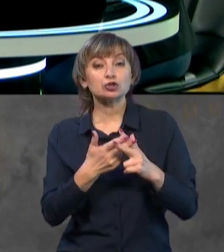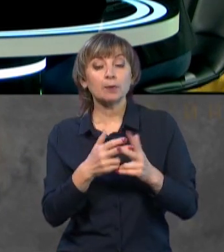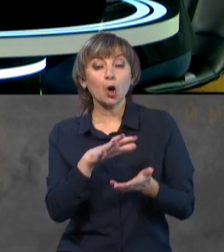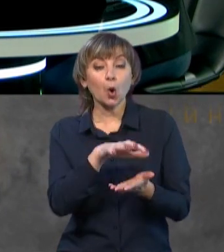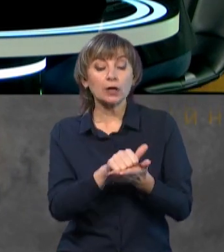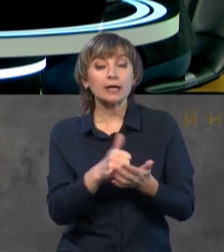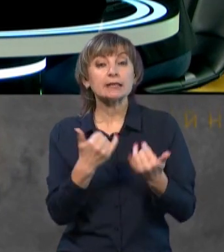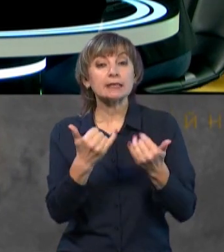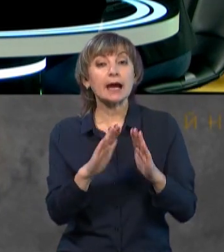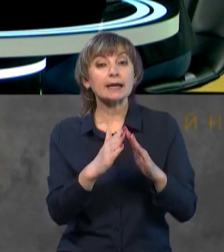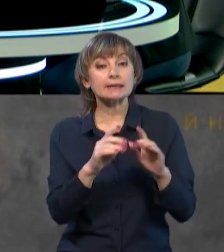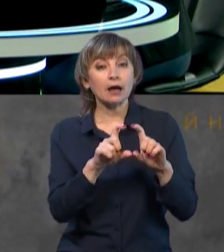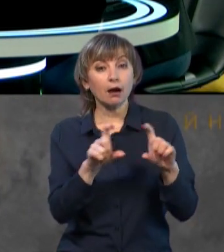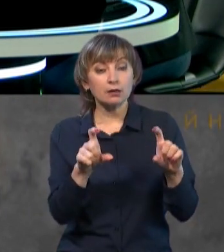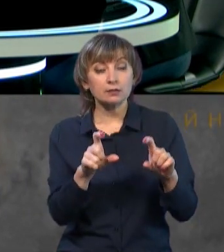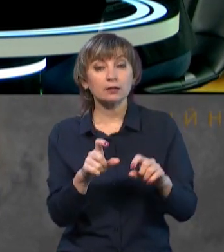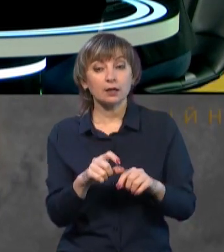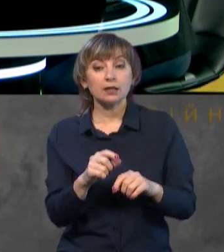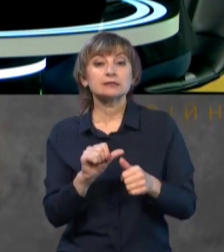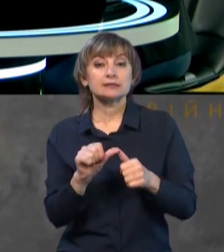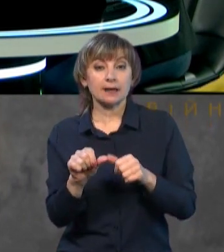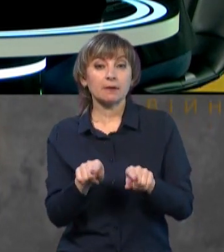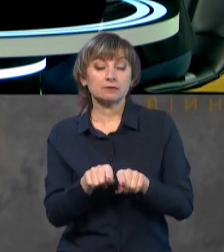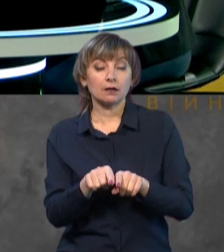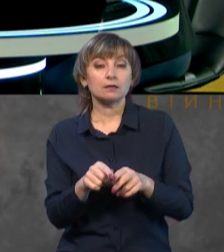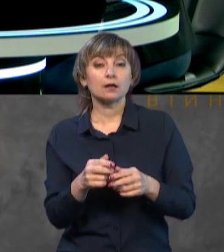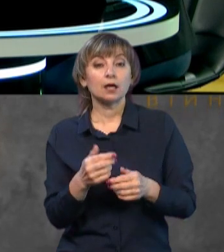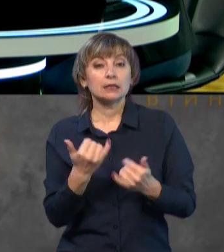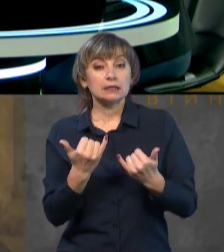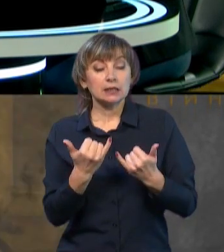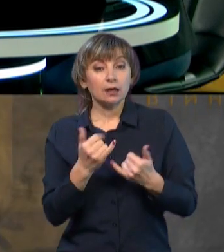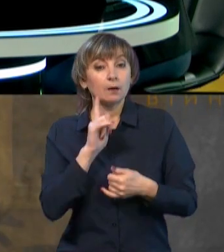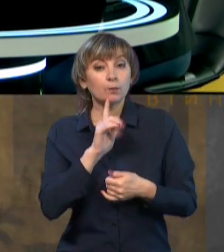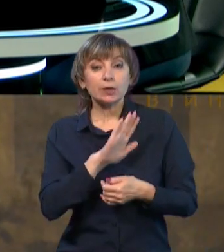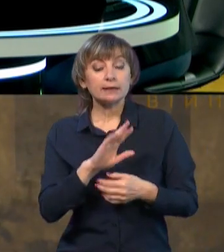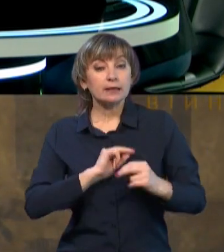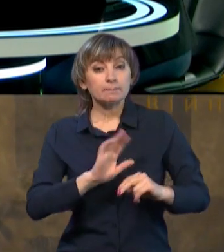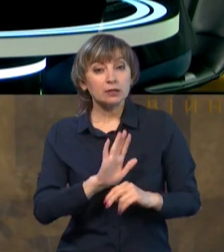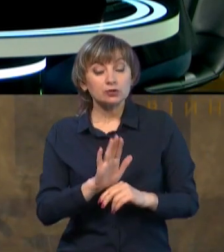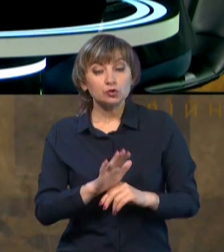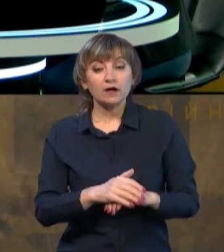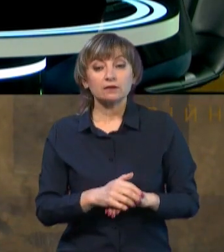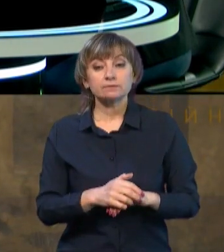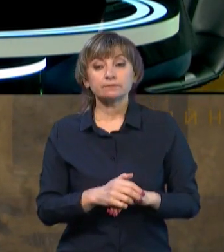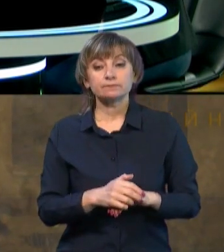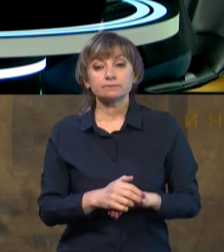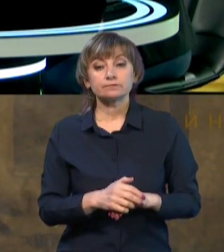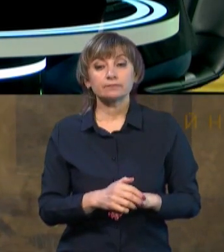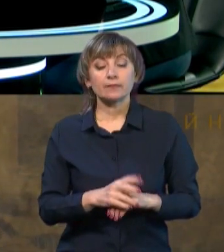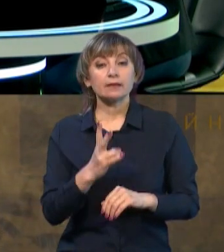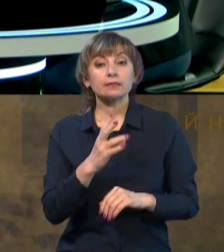оренду для книгарень, так? Саме так, саме так. Вона зараз поки не запрацювала. Вона